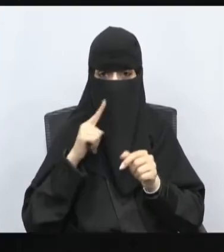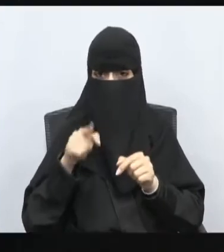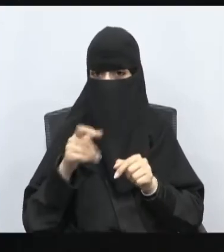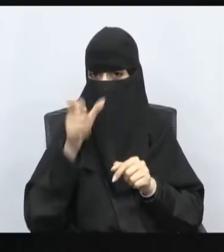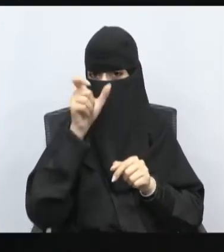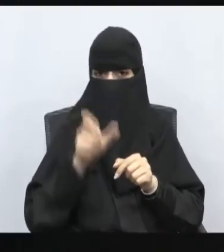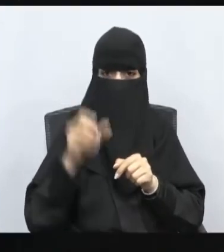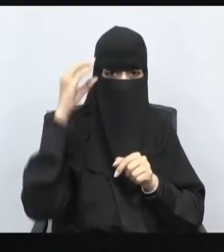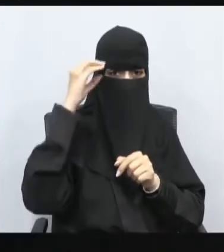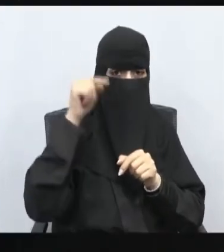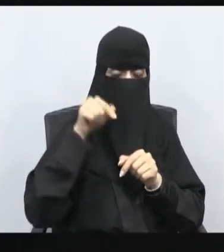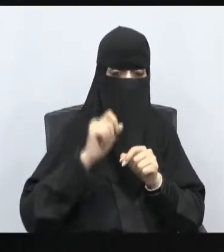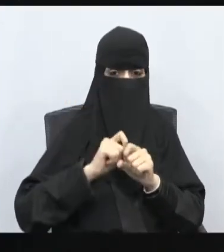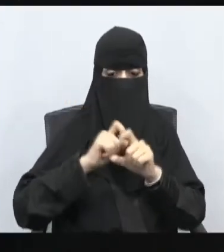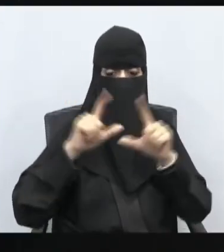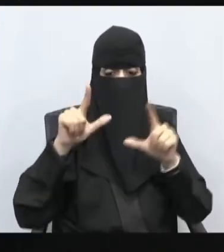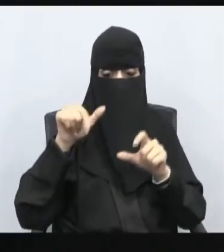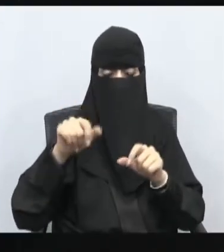وهذا ما يسمى بظاهرة